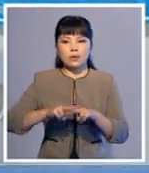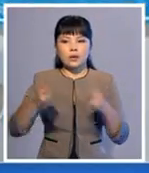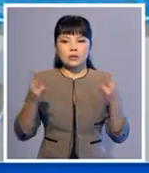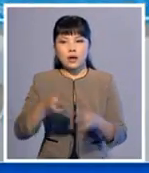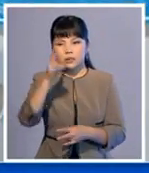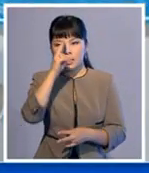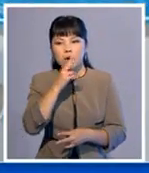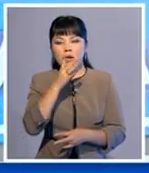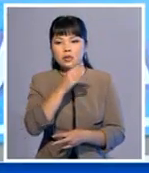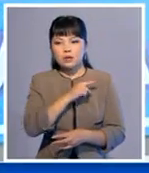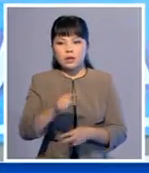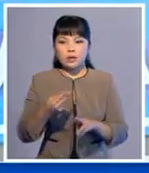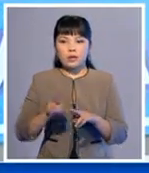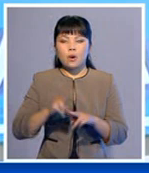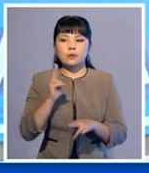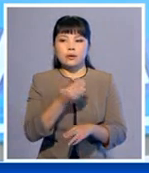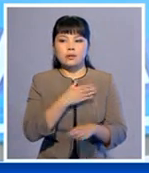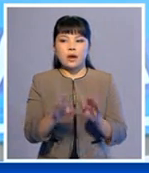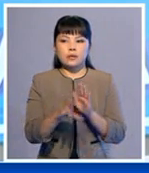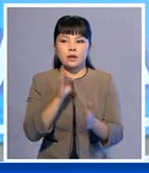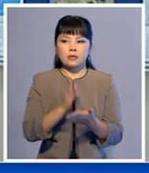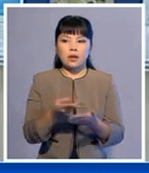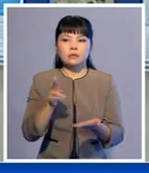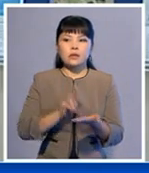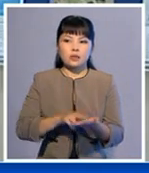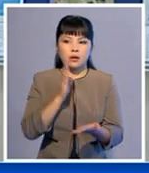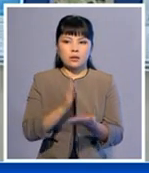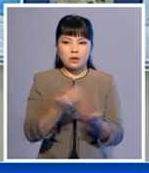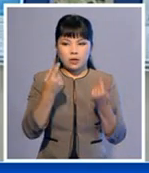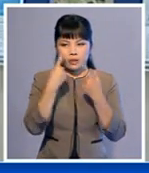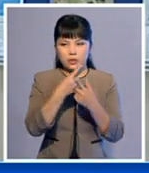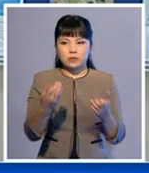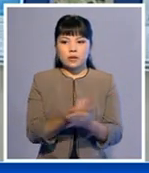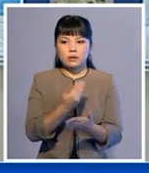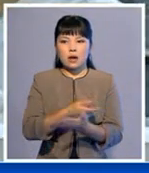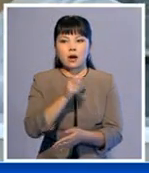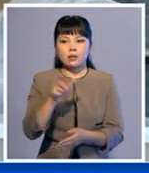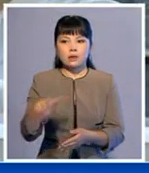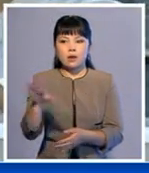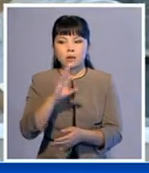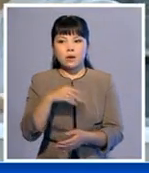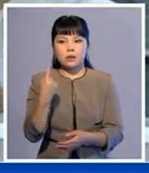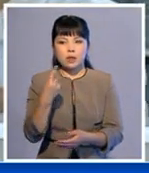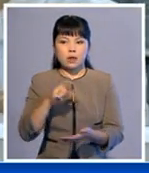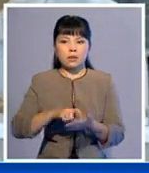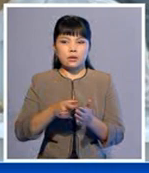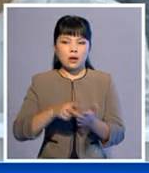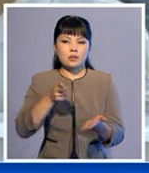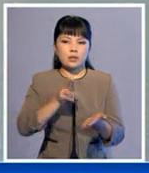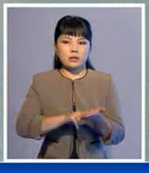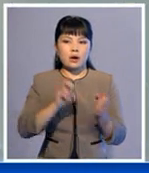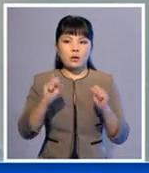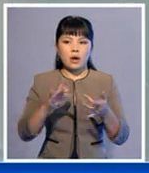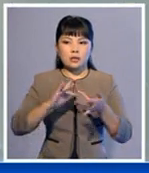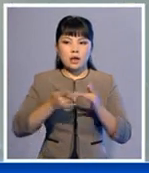айда тұрғындардың таңдауына қарай емханаларға тіркеу жүргізіледі. Ескертетіні, әр азамат тек қана бір емханаға тіркеле алады. Сондай-ақ